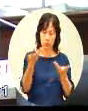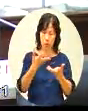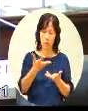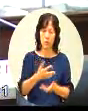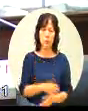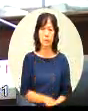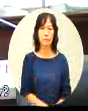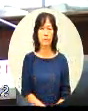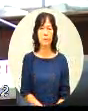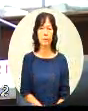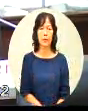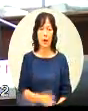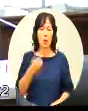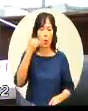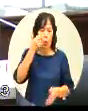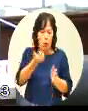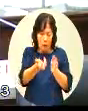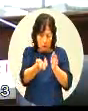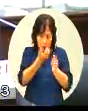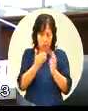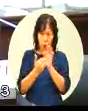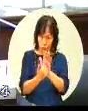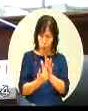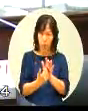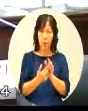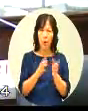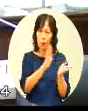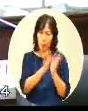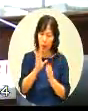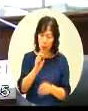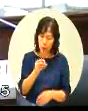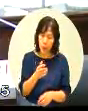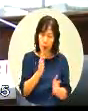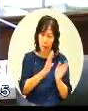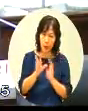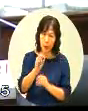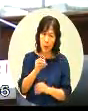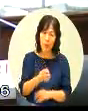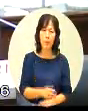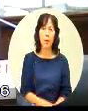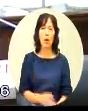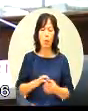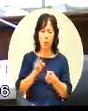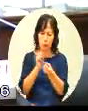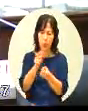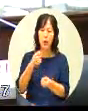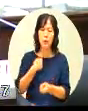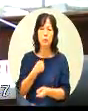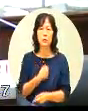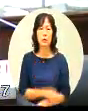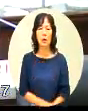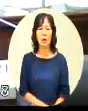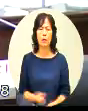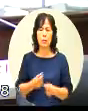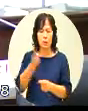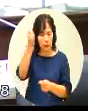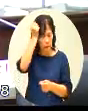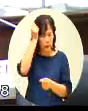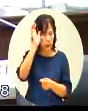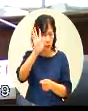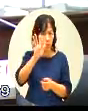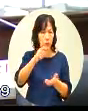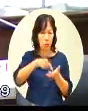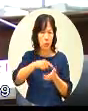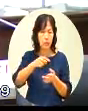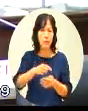情提早预防有没有办法，有没有办法。我们既然知道，因为我记得有一次